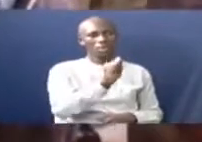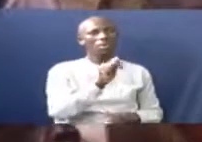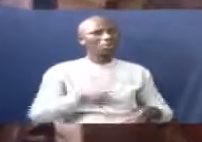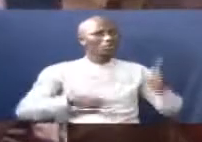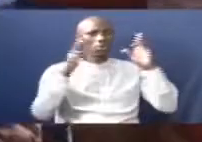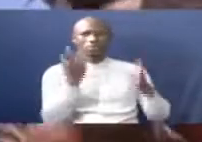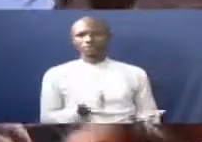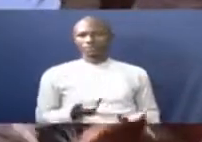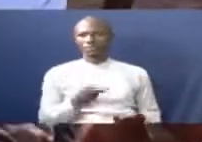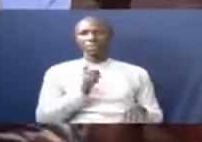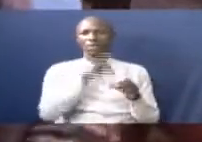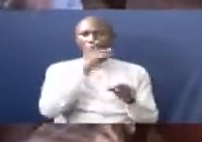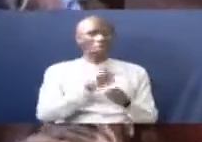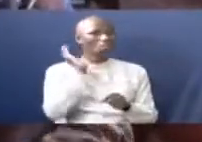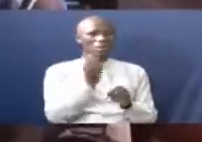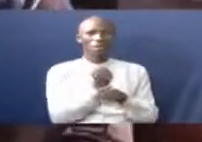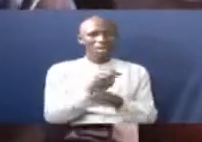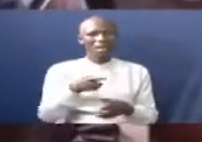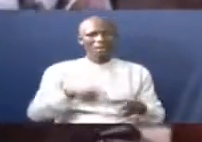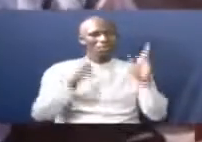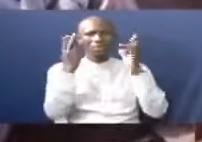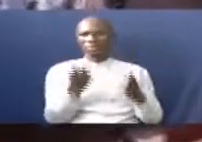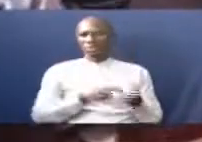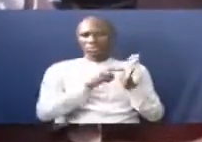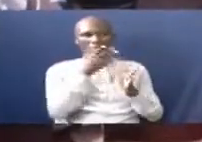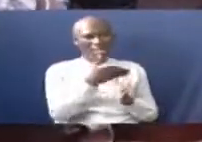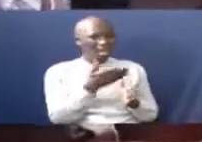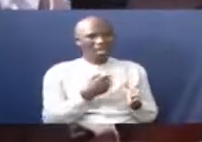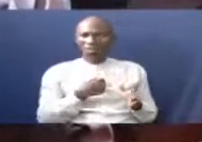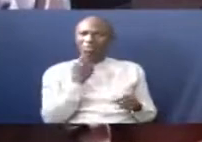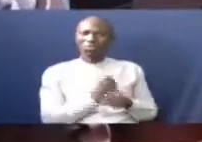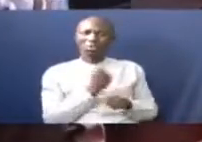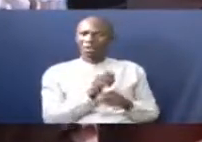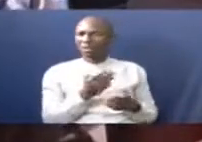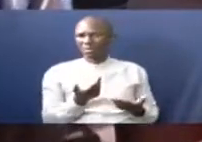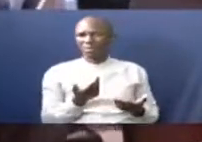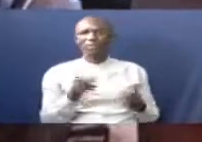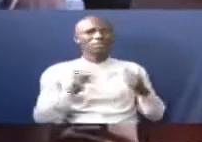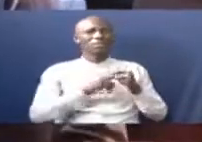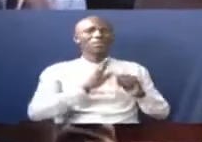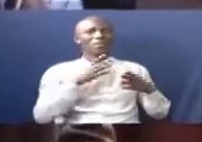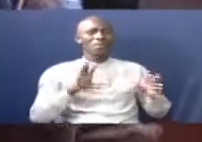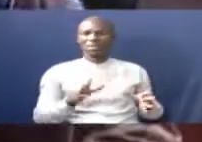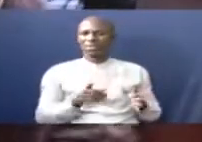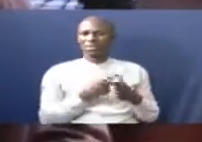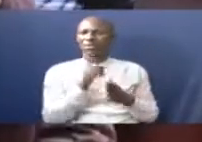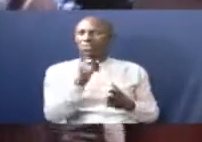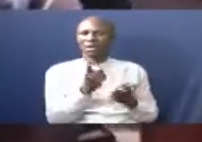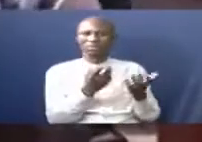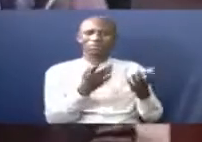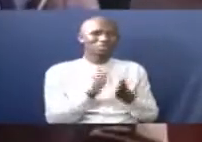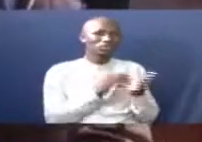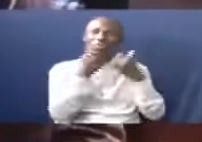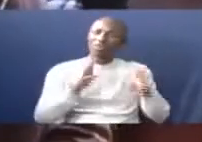alami tutaiza kwiki wana contractor la wepo nu adoko maana adoko mi mwanza etinga ne mwene ya